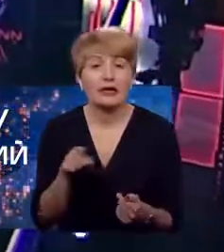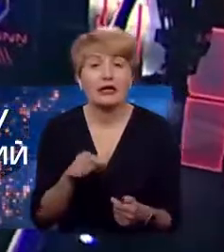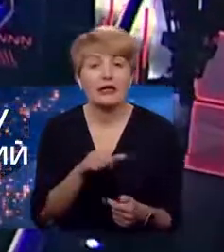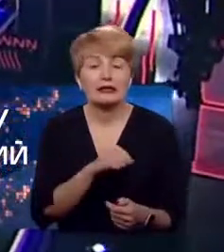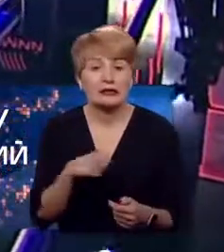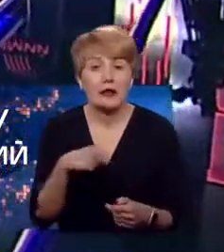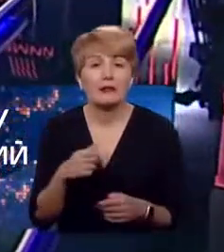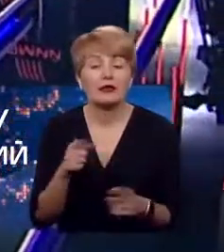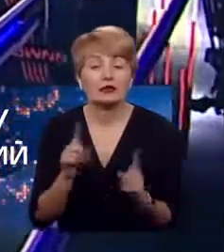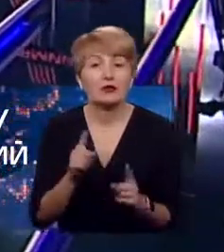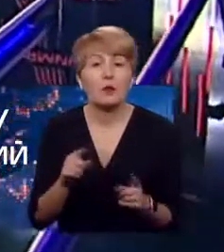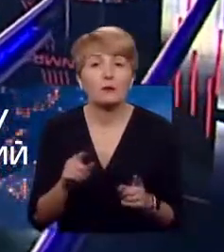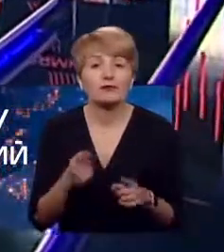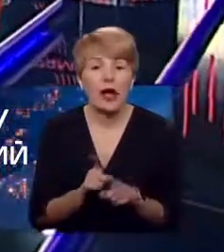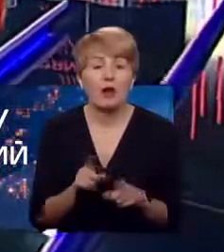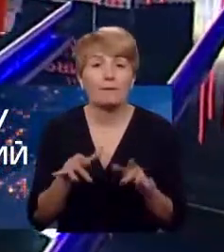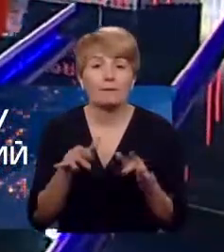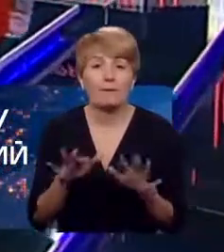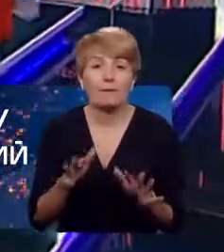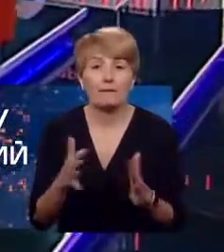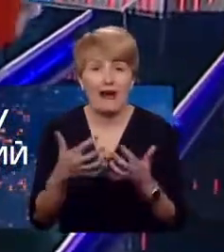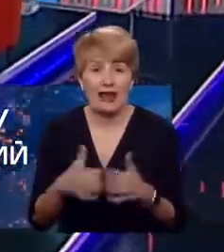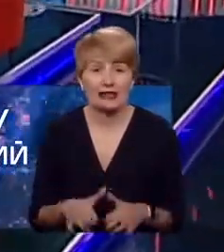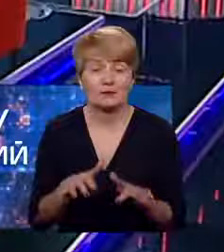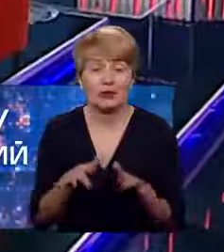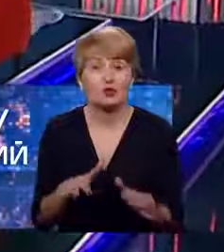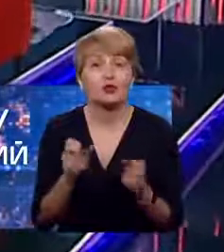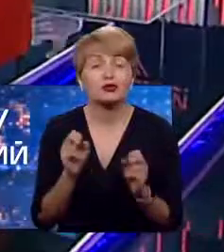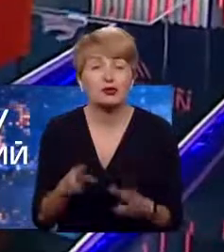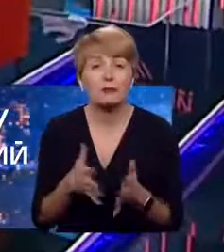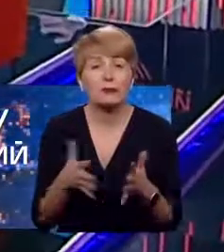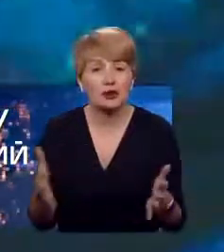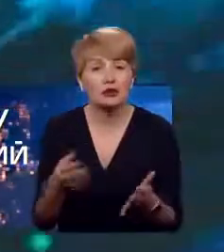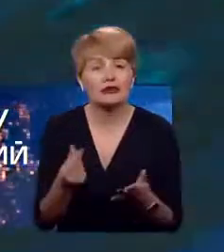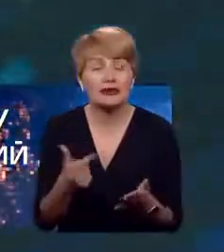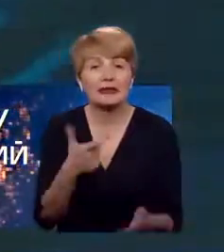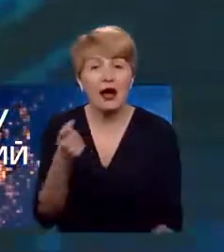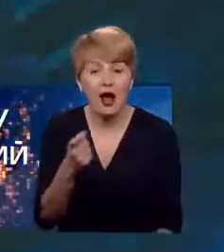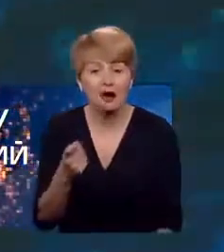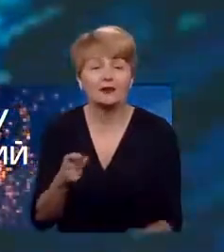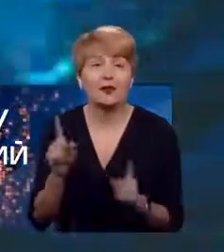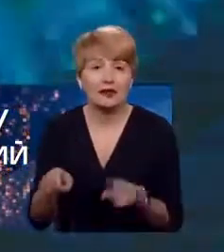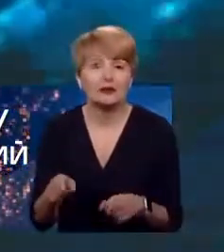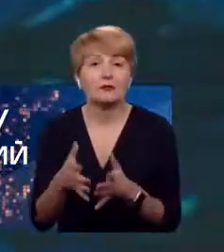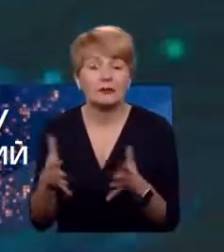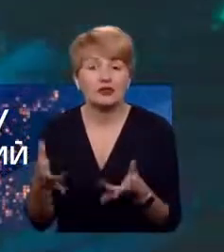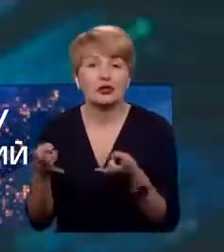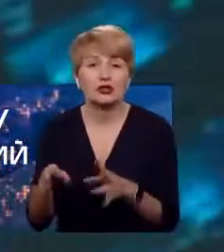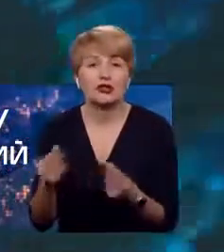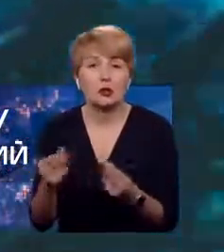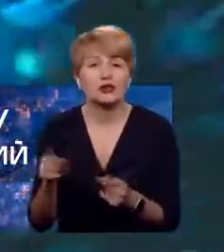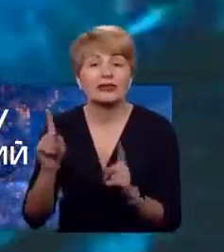монетизації так працює механізм, що чим більше ціна на газ, тим більше грошей залишається в тих, хто отримує субсидії. Це